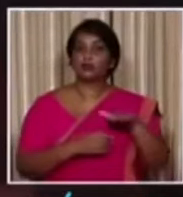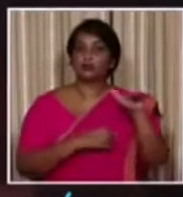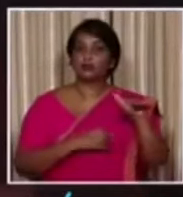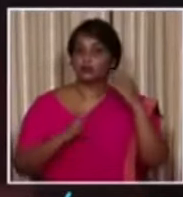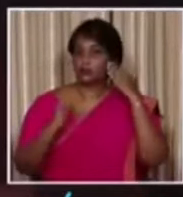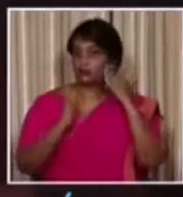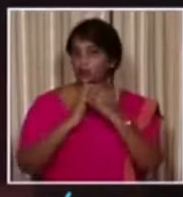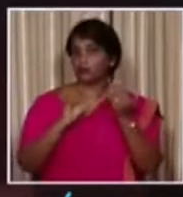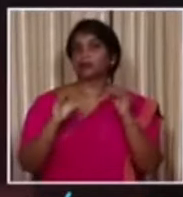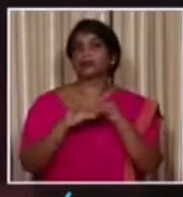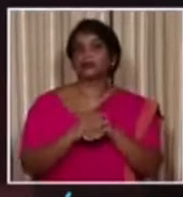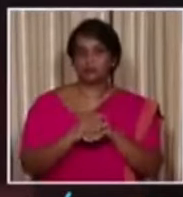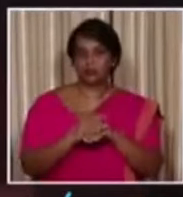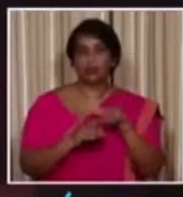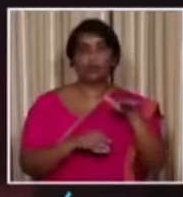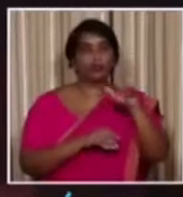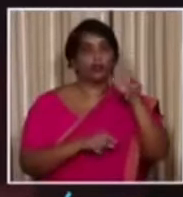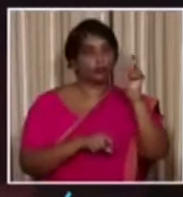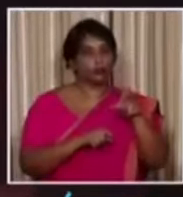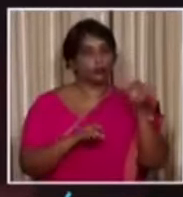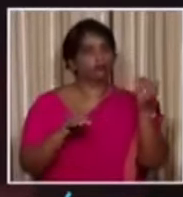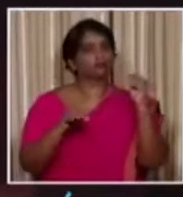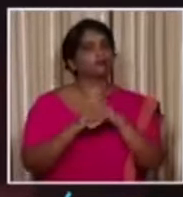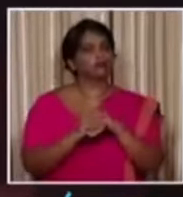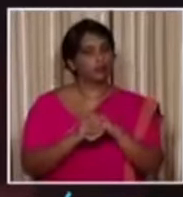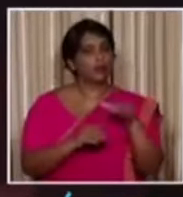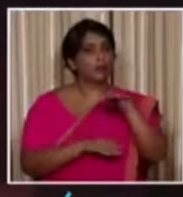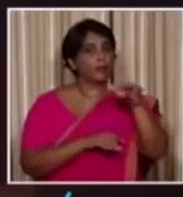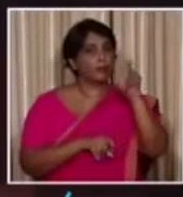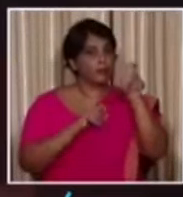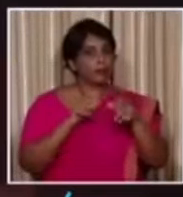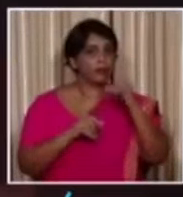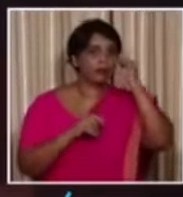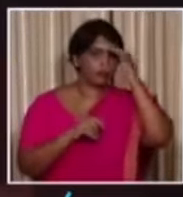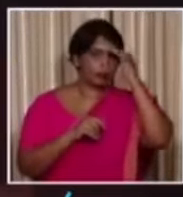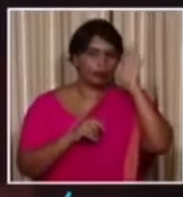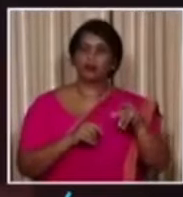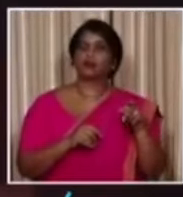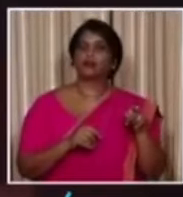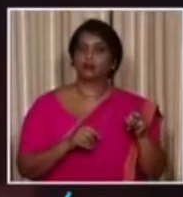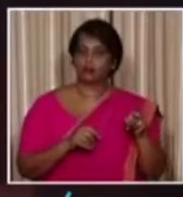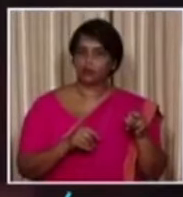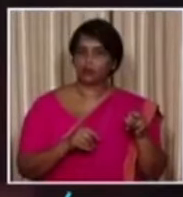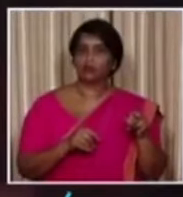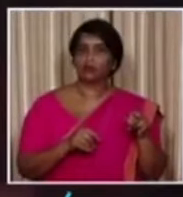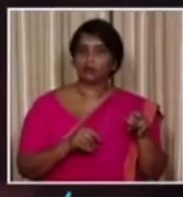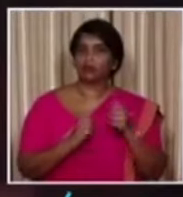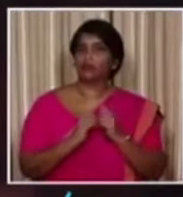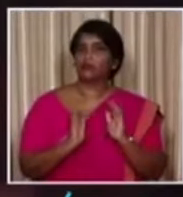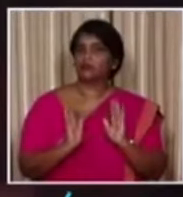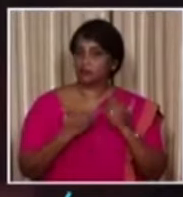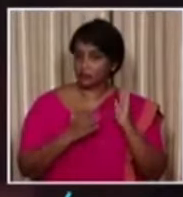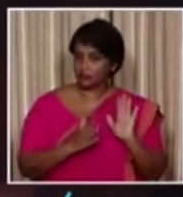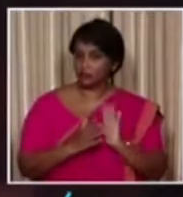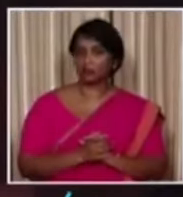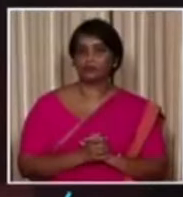ප්‍රජාවගේ සහභාගිත්වෙන් ප්‍රජාවගේ දායකත්වෙන් ප්‍රජාවගේ නායකත්වෙන් ආරම්භ කරලා